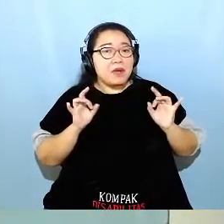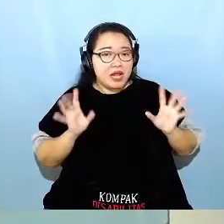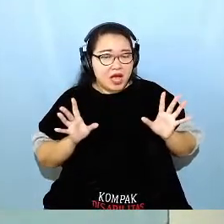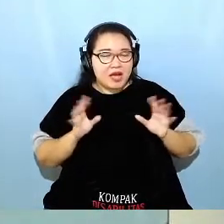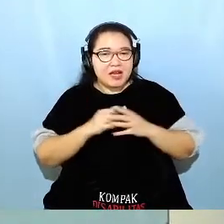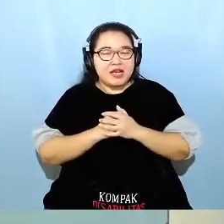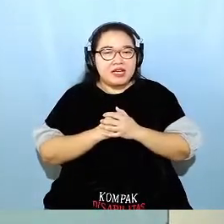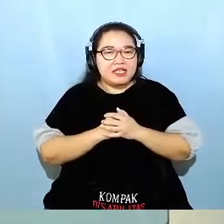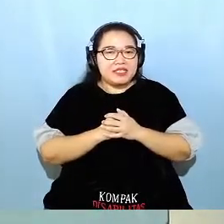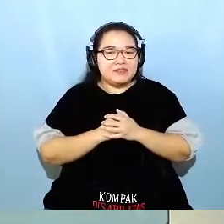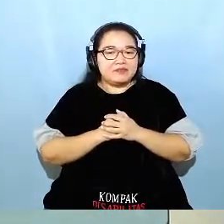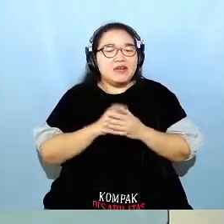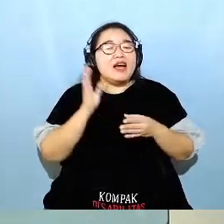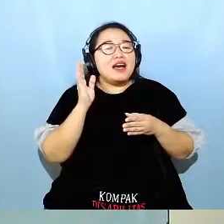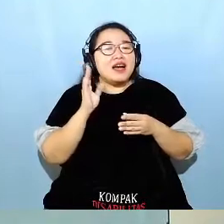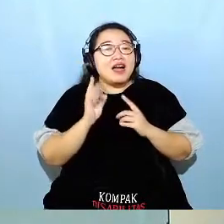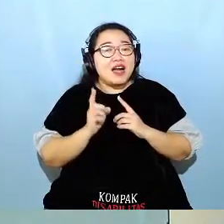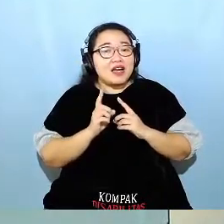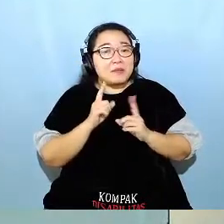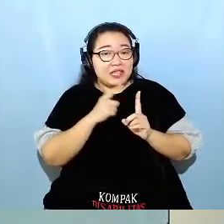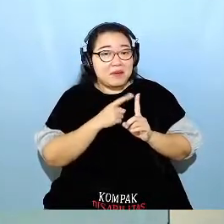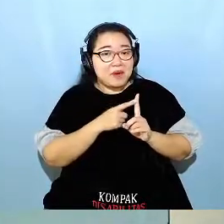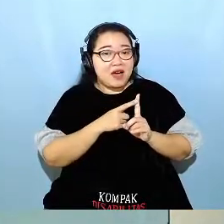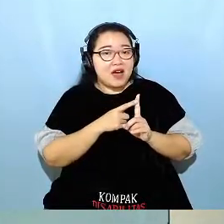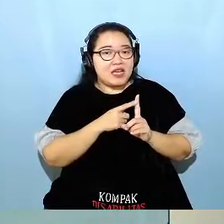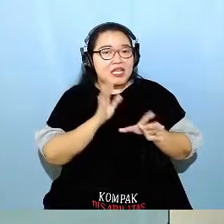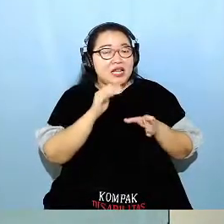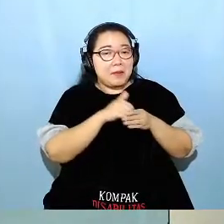Di kitab Kejadian, Allah bersabda,